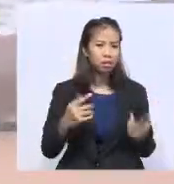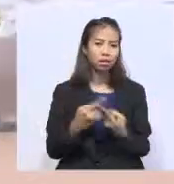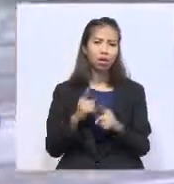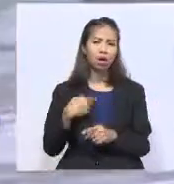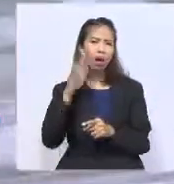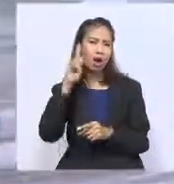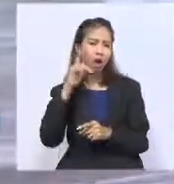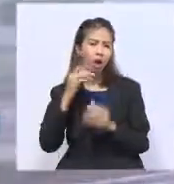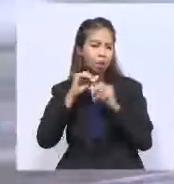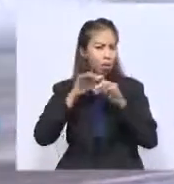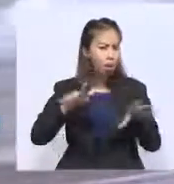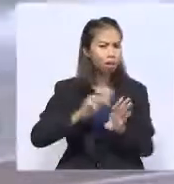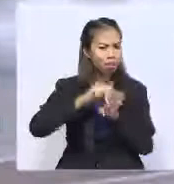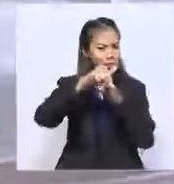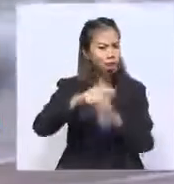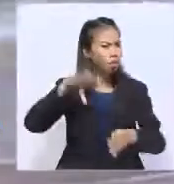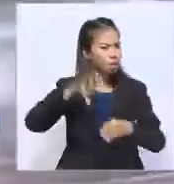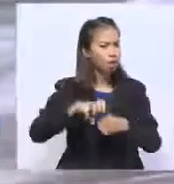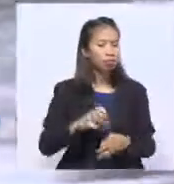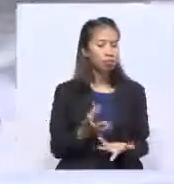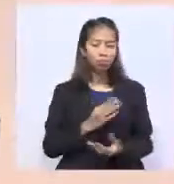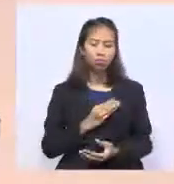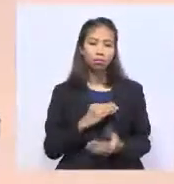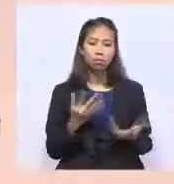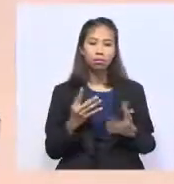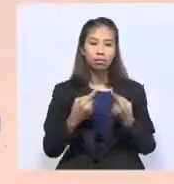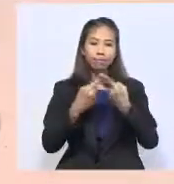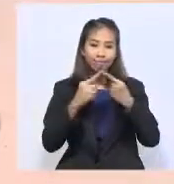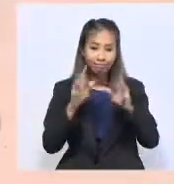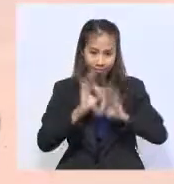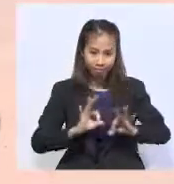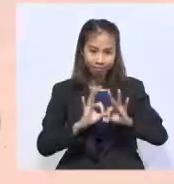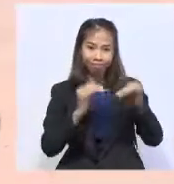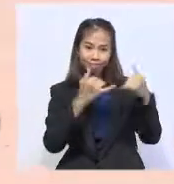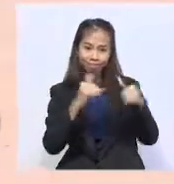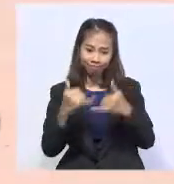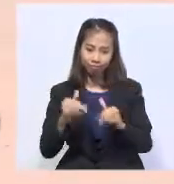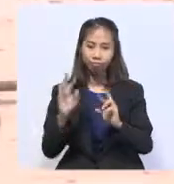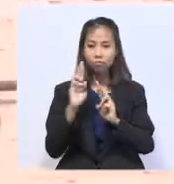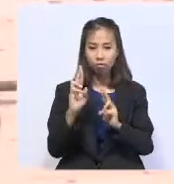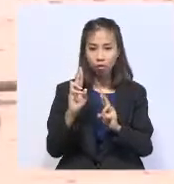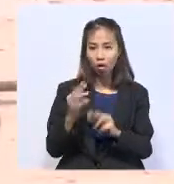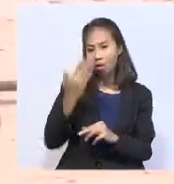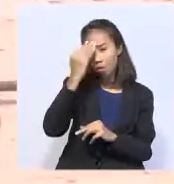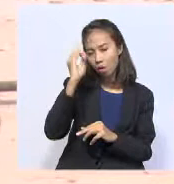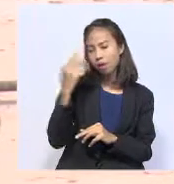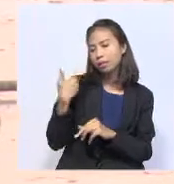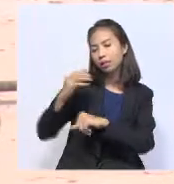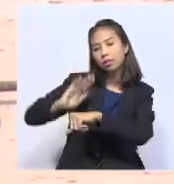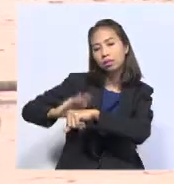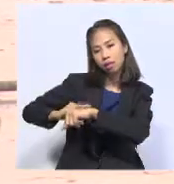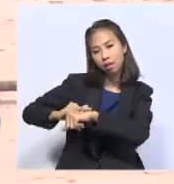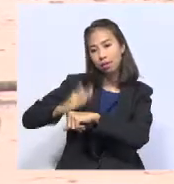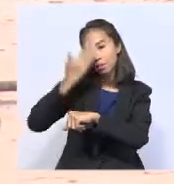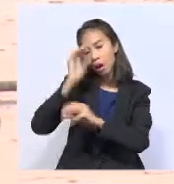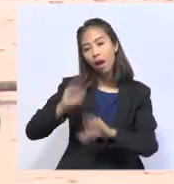ที่มีฉลามออกมาทำร้ายนักท่องเที่ยวแต่อย่างไรก็ตามก็จะต้องเล่นน้ำด้วยความระมัดระวังและปฏิบัติตามที่เจ้าหน้าที่ได้ปักป้ายเตือนไว้เพื่อความ